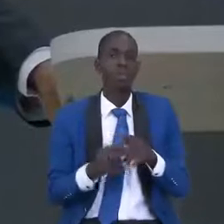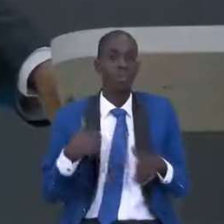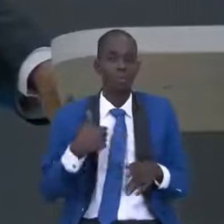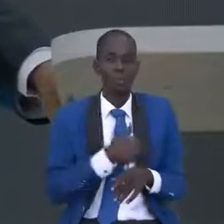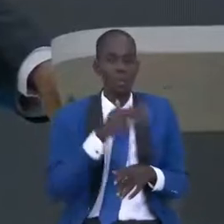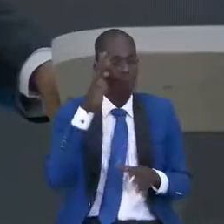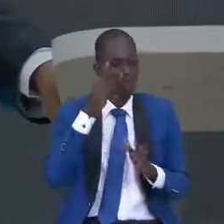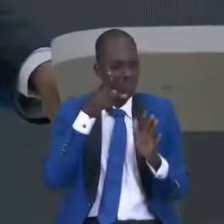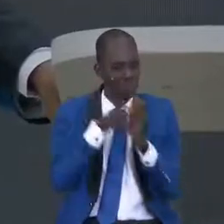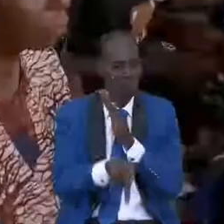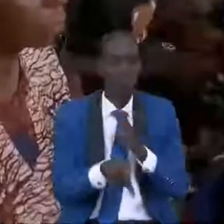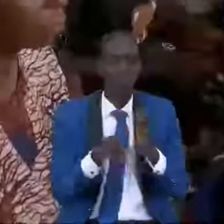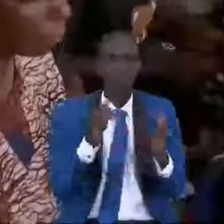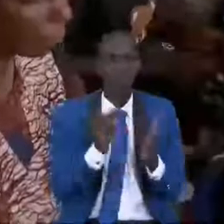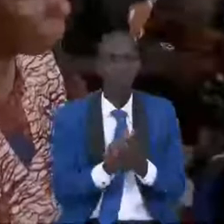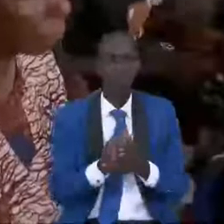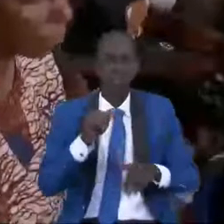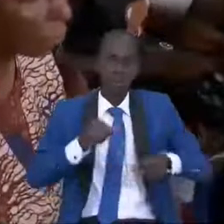tuer l'incrédulité.